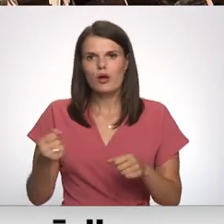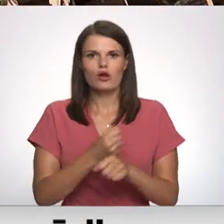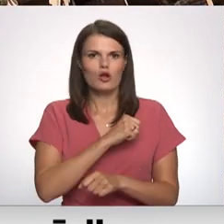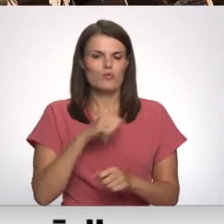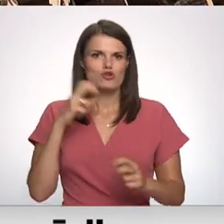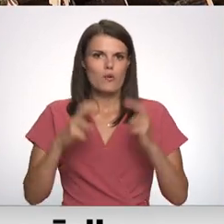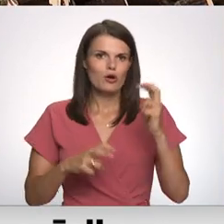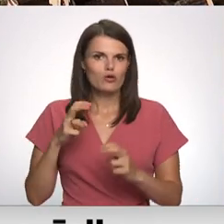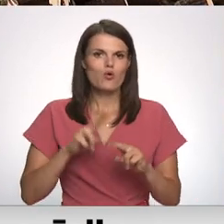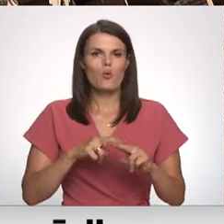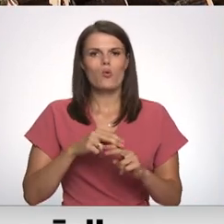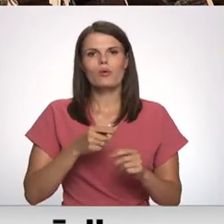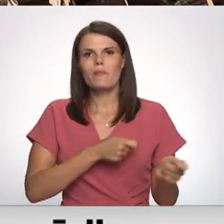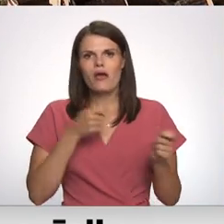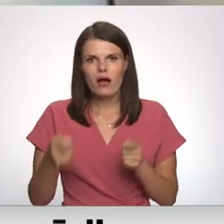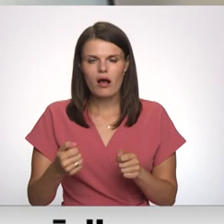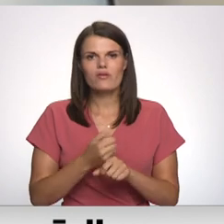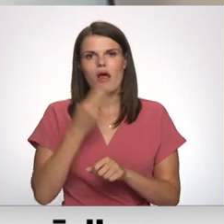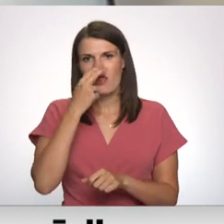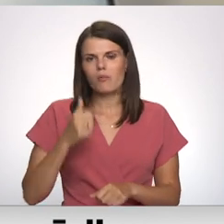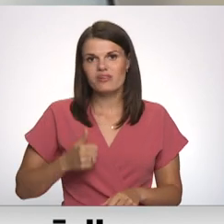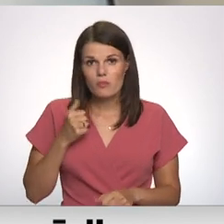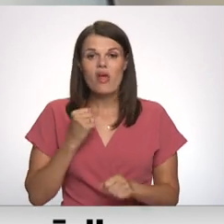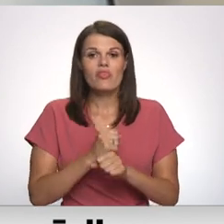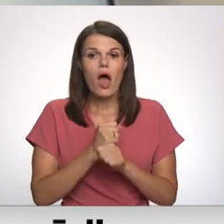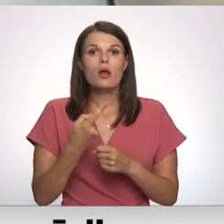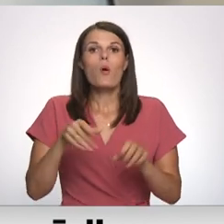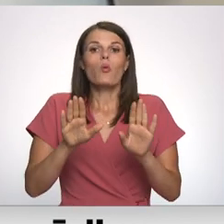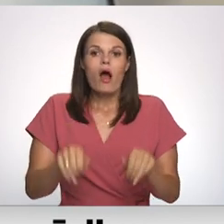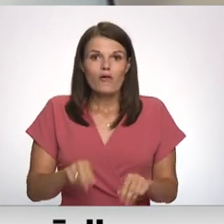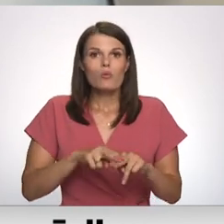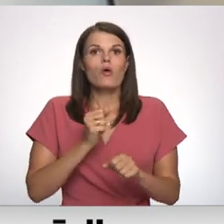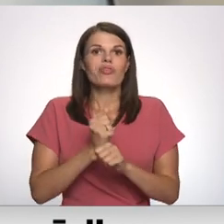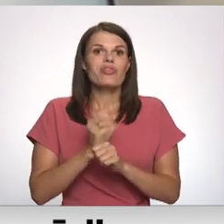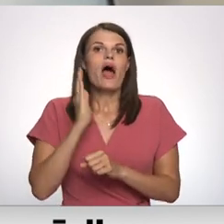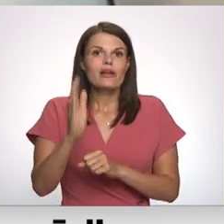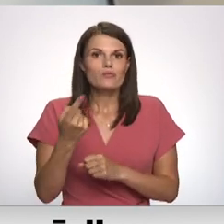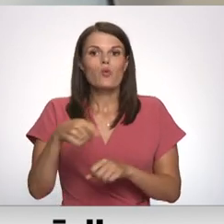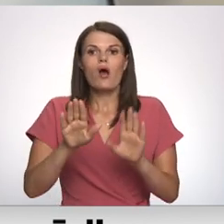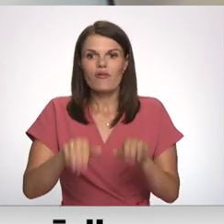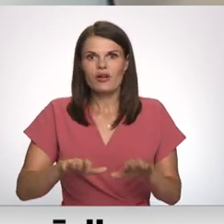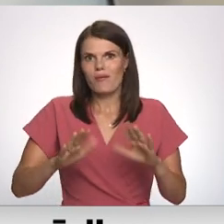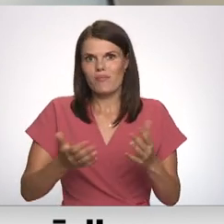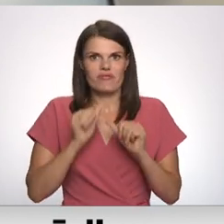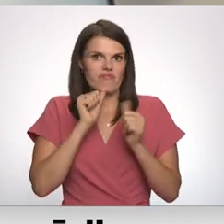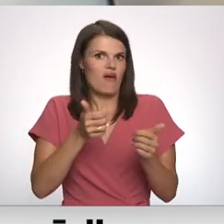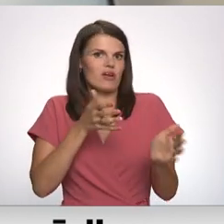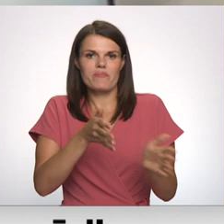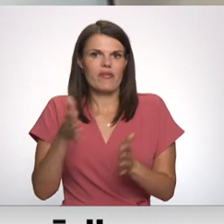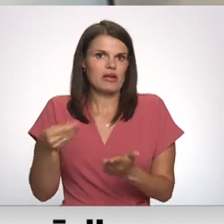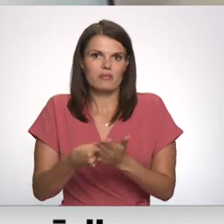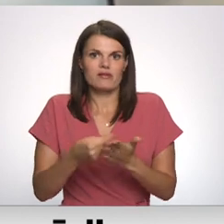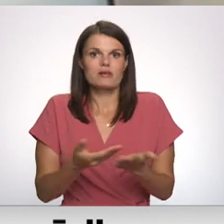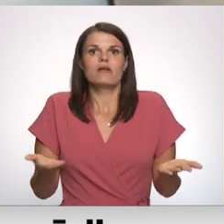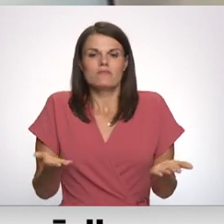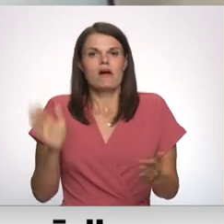gan piegādātājiem, gan apsaimniekotājiem. Daram, ko varam un darīsim, ko varēsim, bet mēs nevaram šo tirgu ietekmēt, viņš ir tāds, kāds ir, un